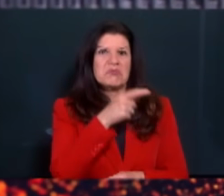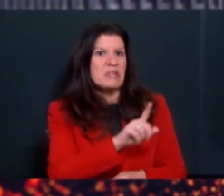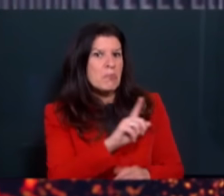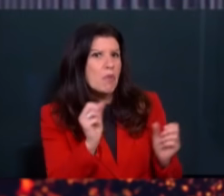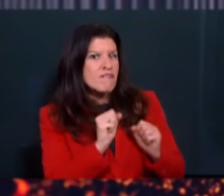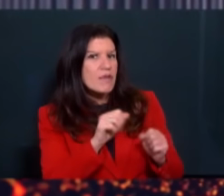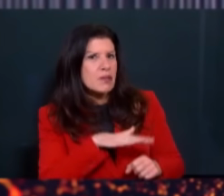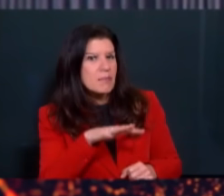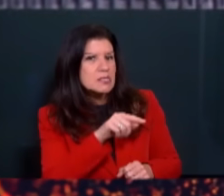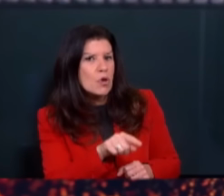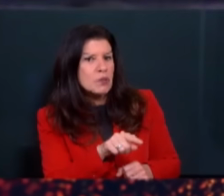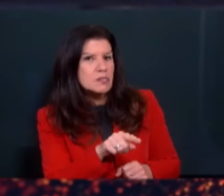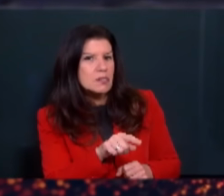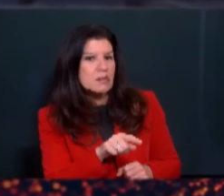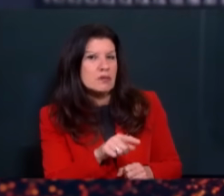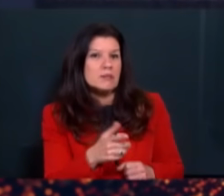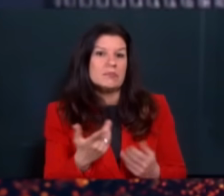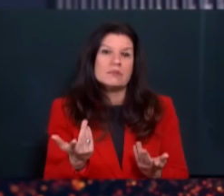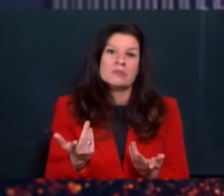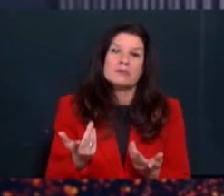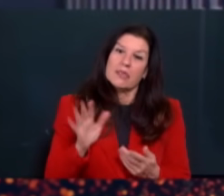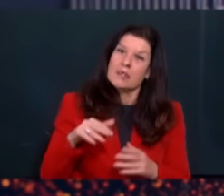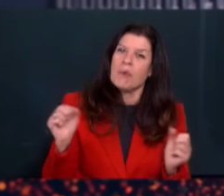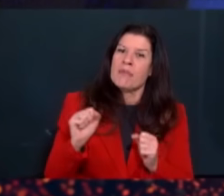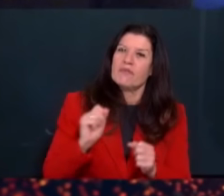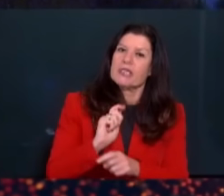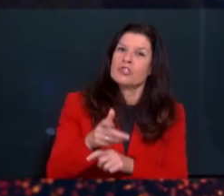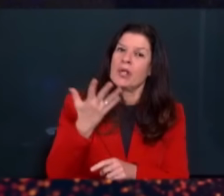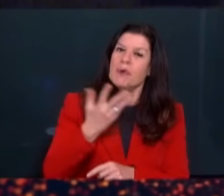הזה? מפחיד גם שלם 5 מיליון.